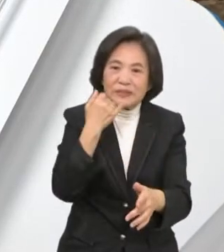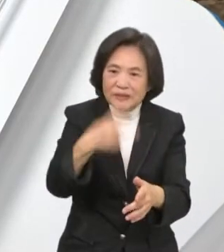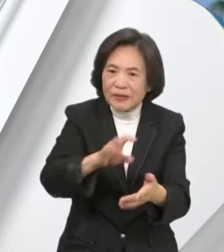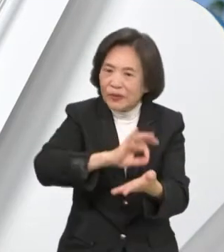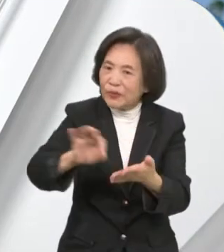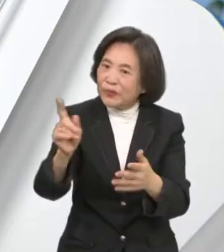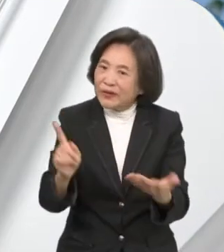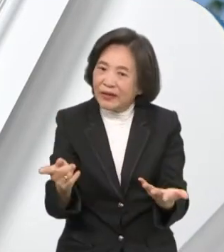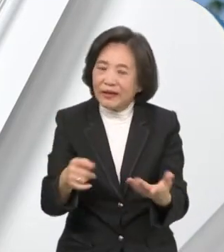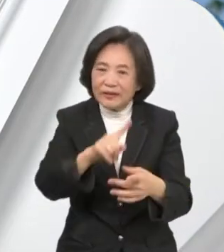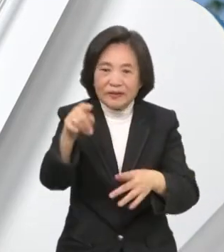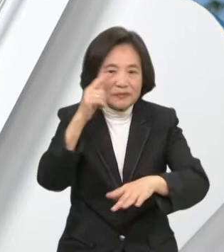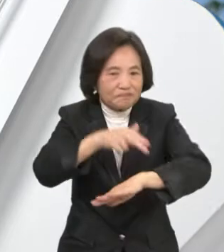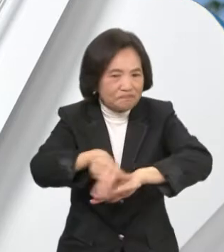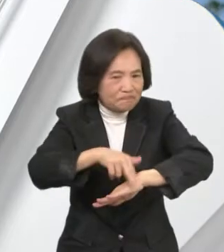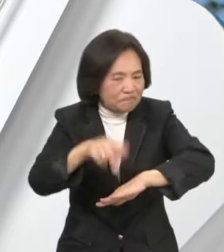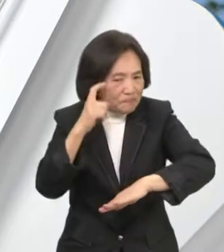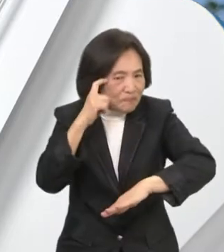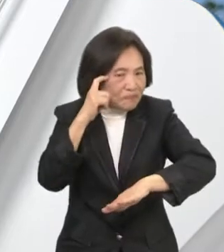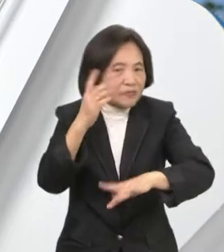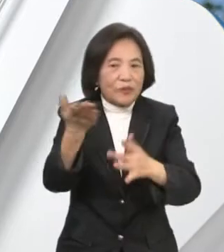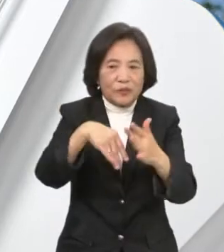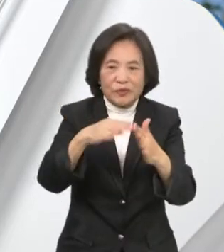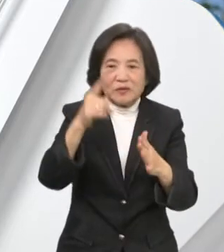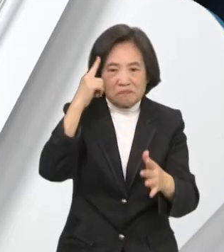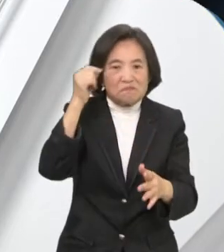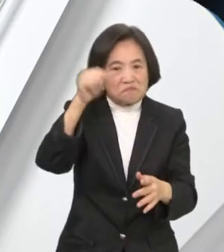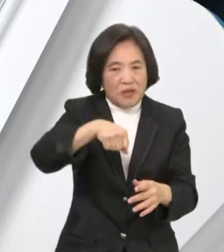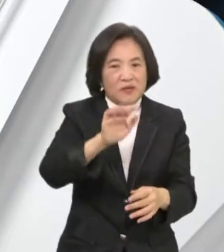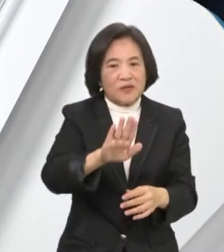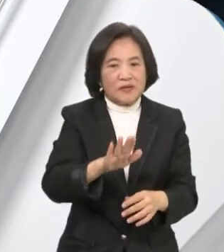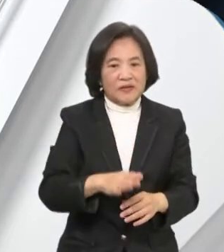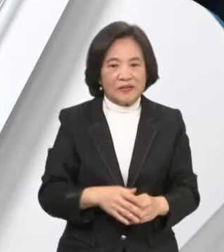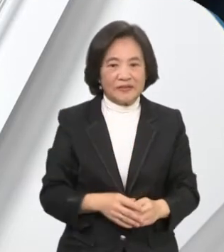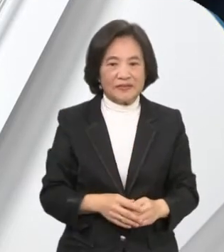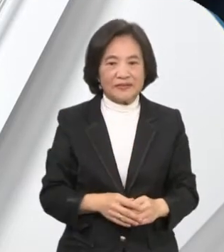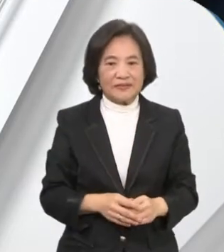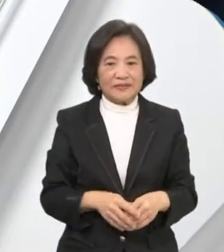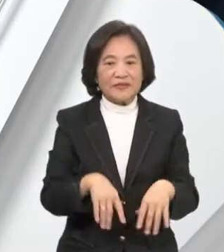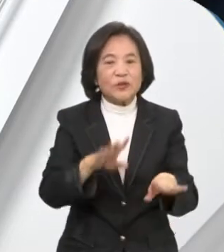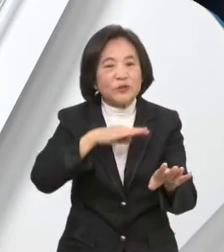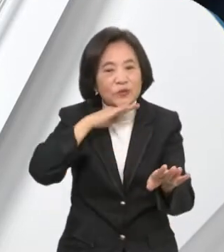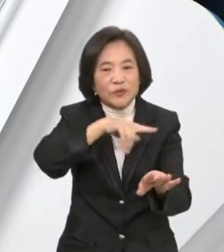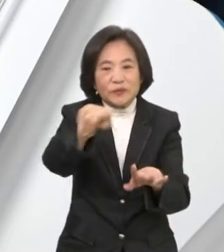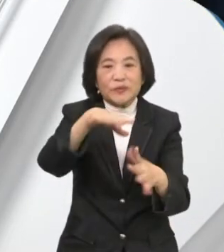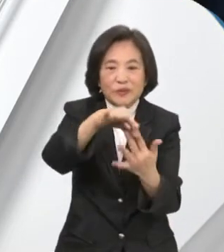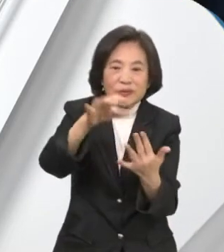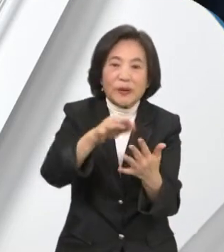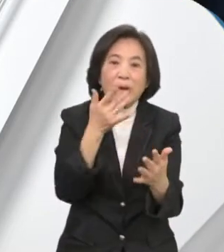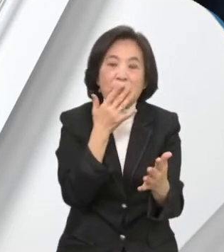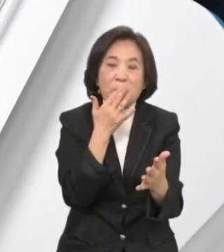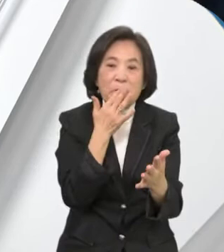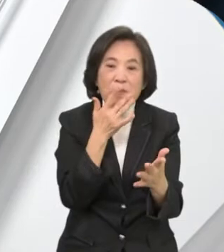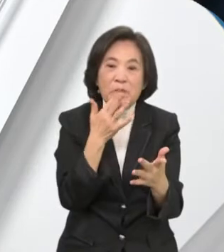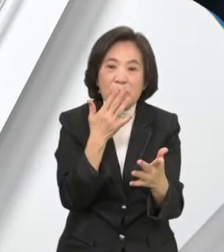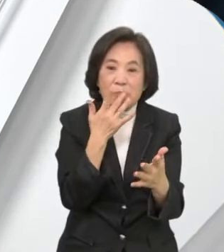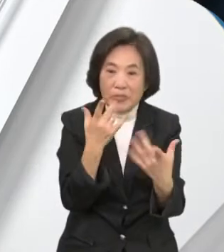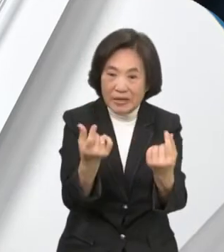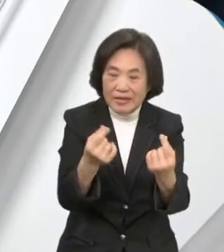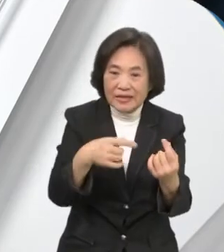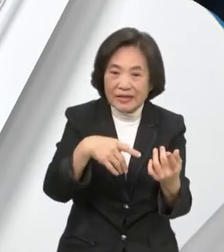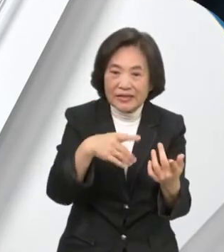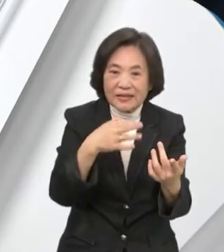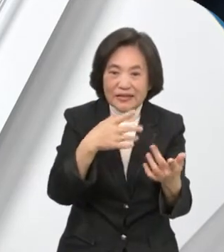用。目前基金得到一条好高的认同。 等一下，你们可以选择你们喜欢的颜色的颜料，好，然后再做一